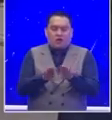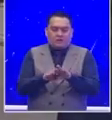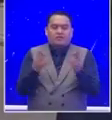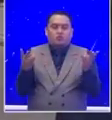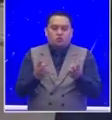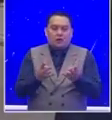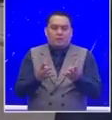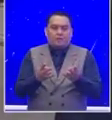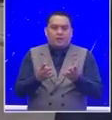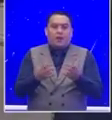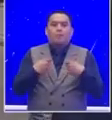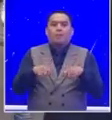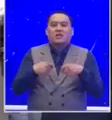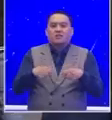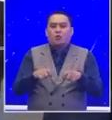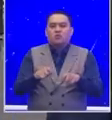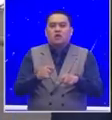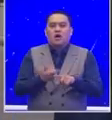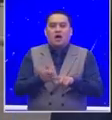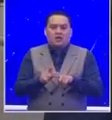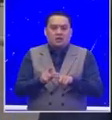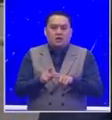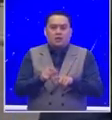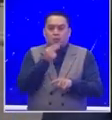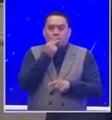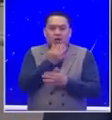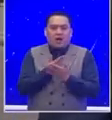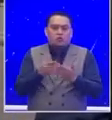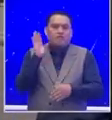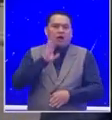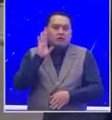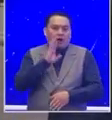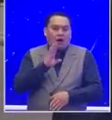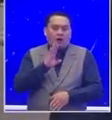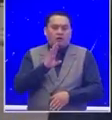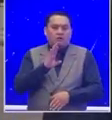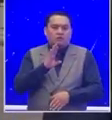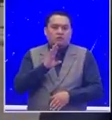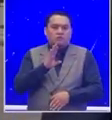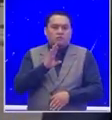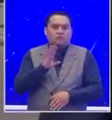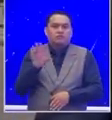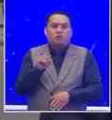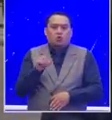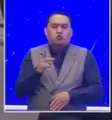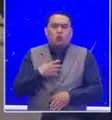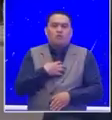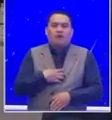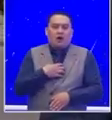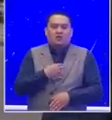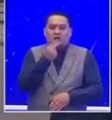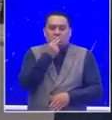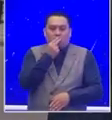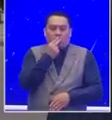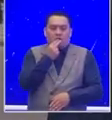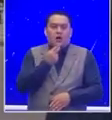товары. Продовольственное – это вот продукты питания, вода, там, все, что относится к еде и